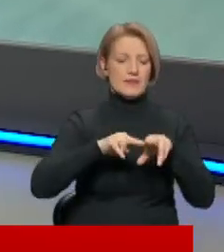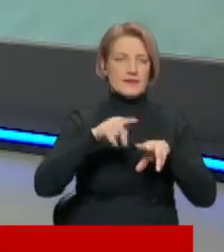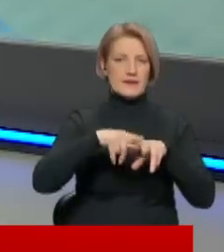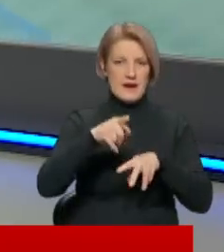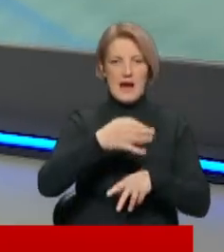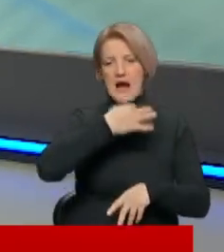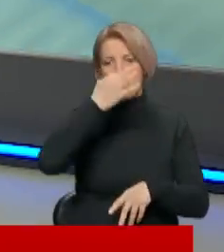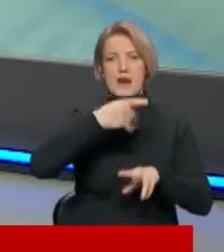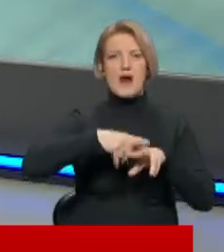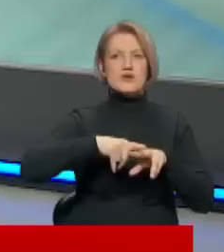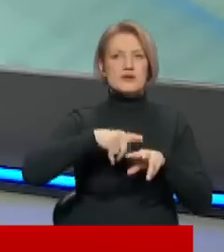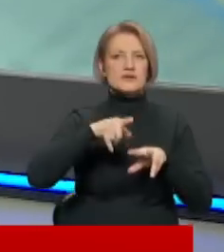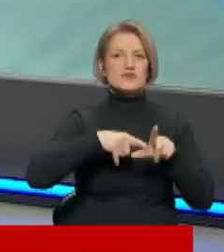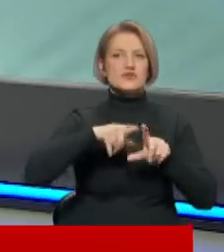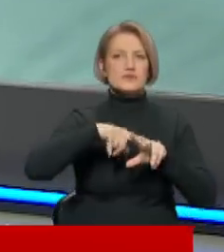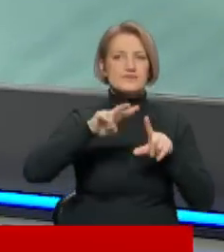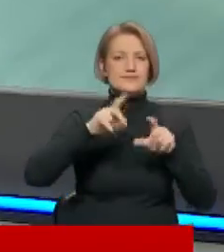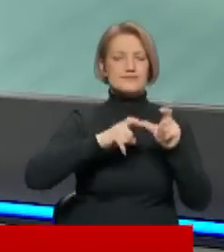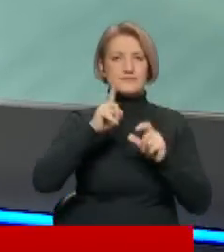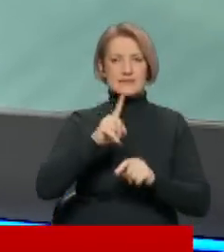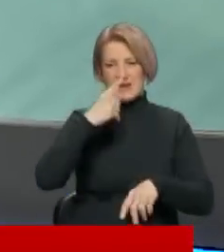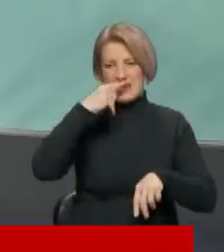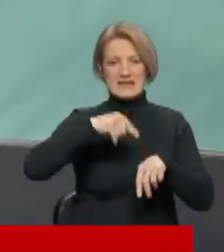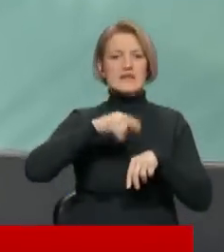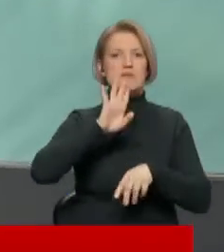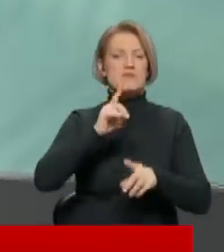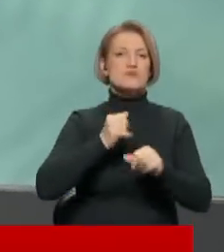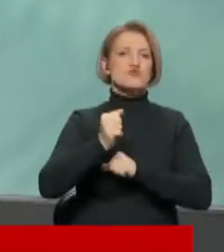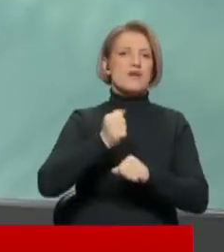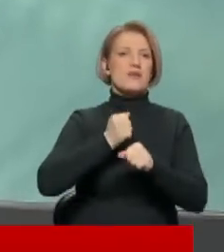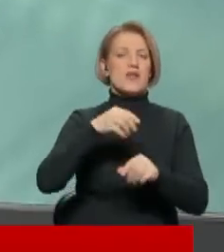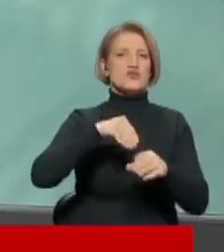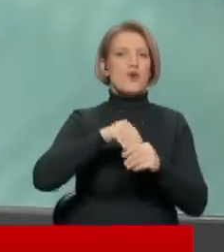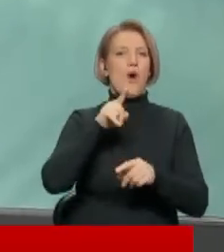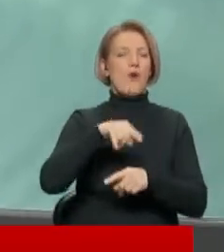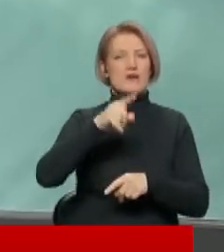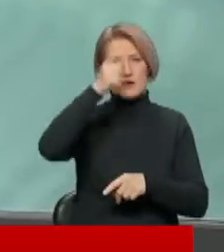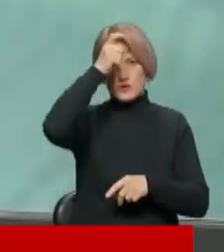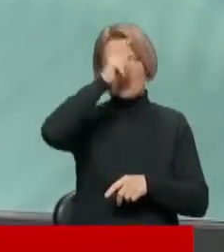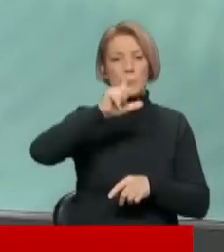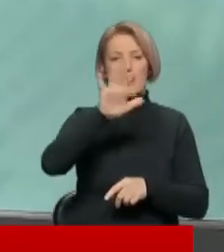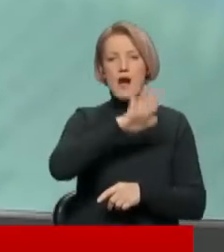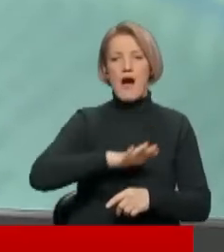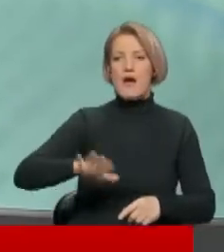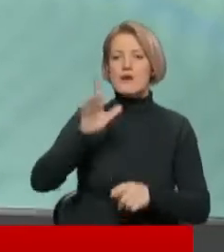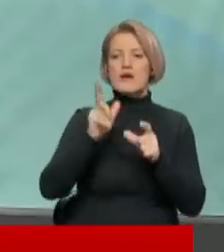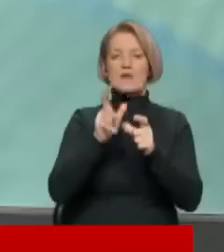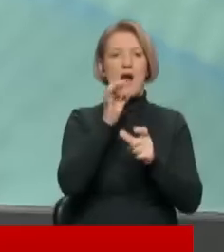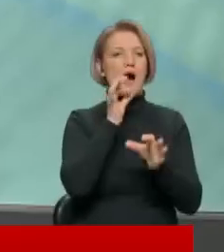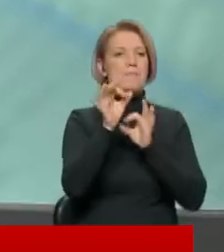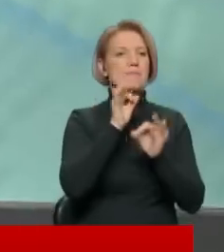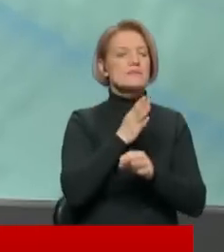Yanılmıyorsam o arkadaşlarımıza inanılmaz bir mücadele içinde onlar da Türkiye'nin dört bir yanındaki Haberlere